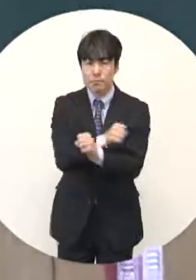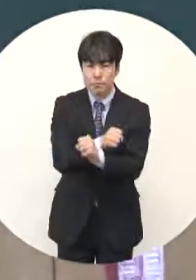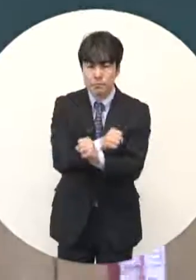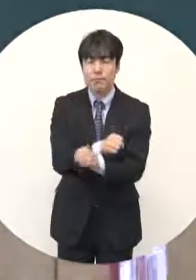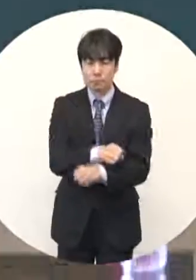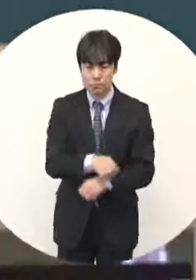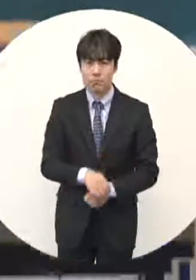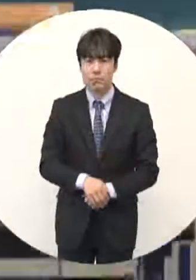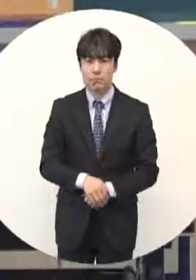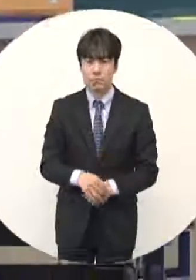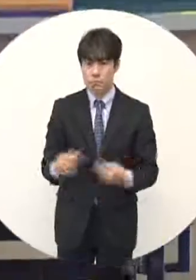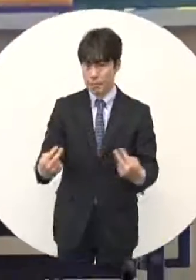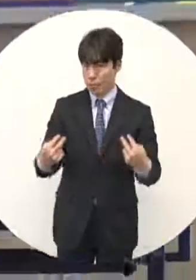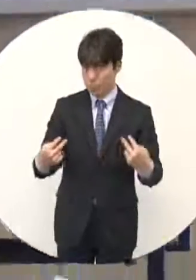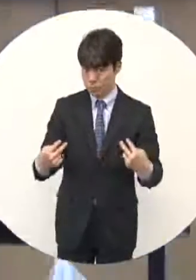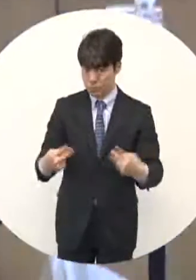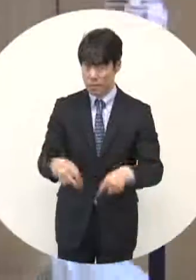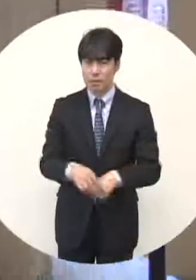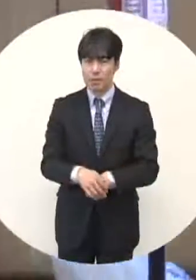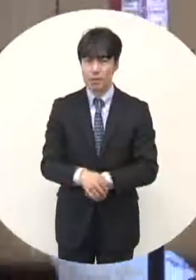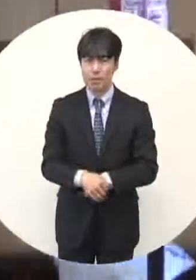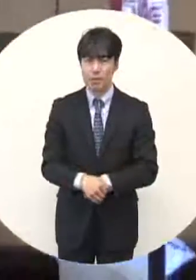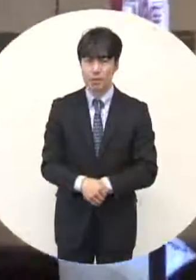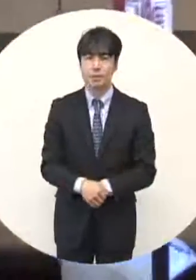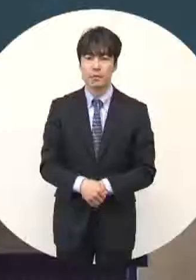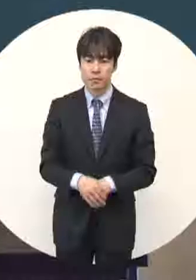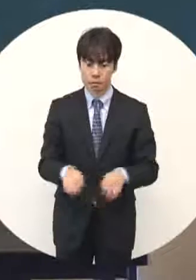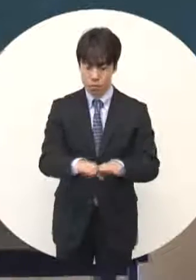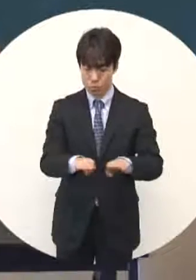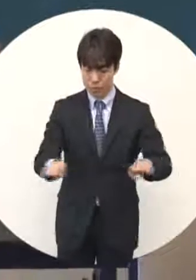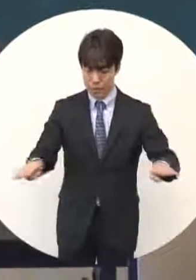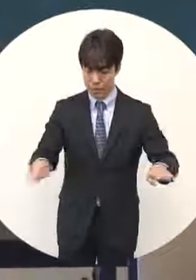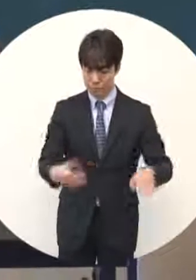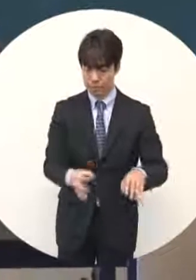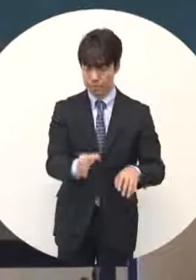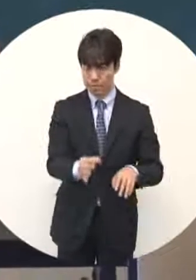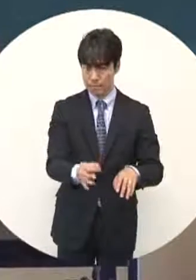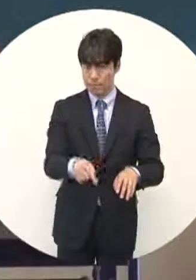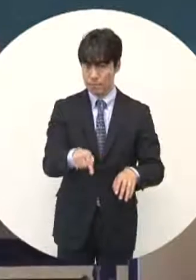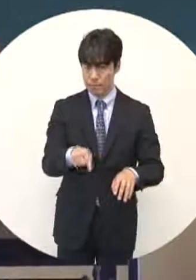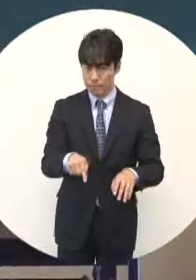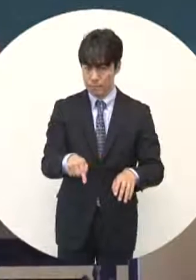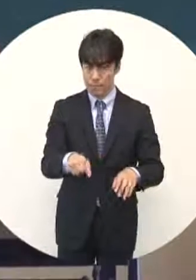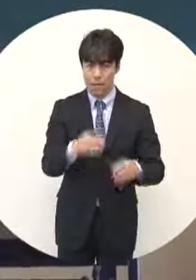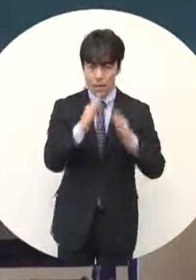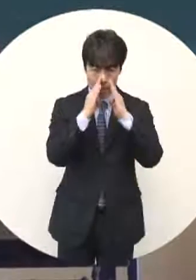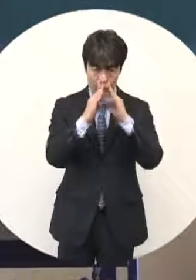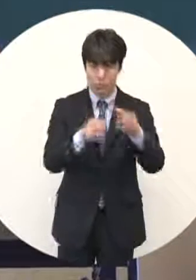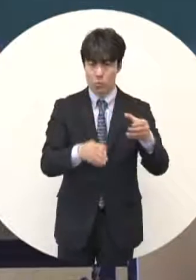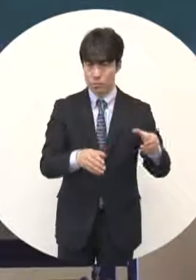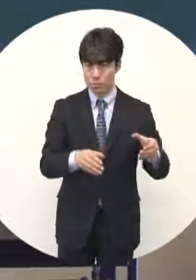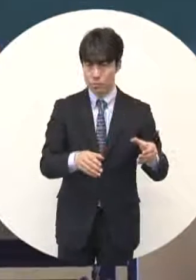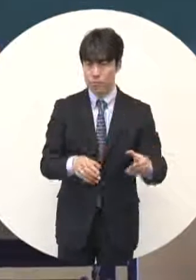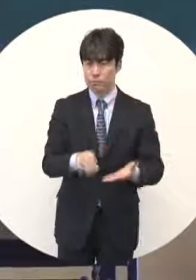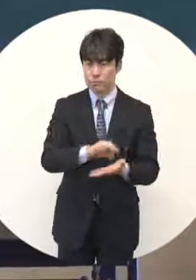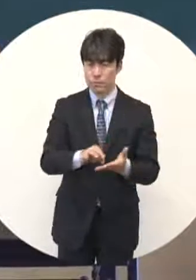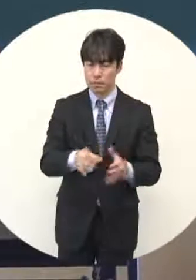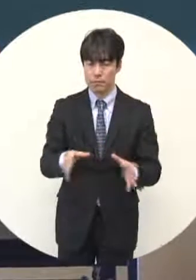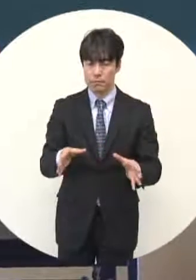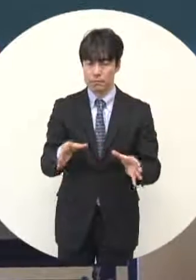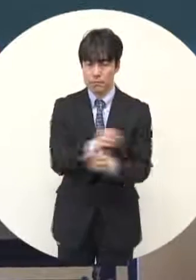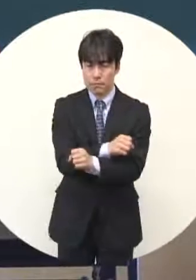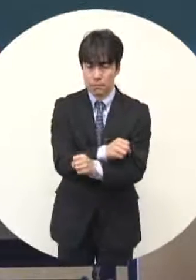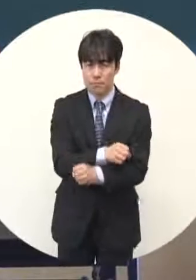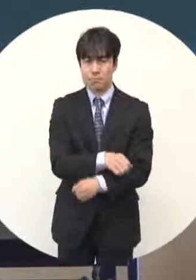ここ置きますけど、見えるかな、これ見えます？ちょっと乗っかってるんですけど、この紙コップを使って一瞬で消えます。いき